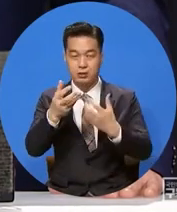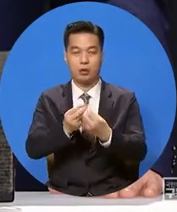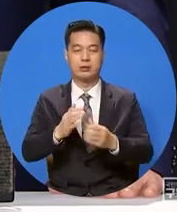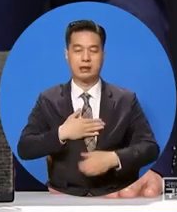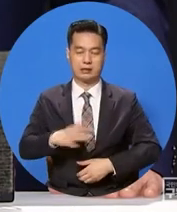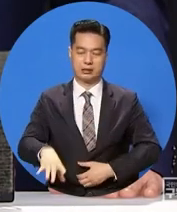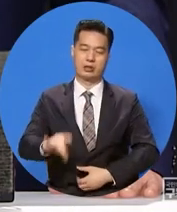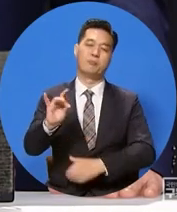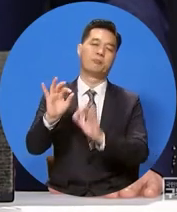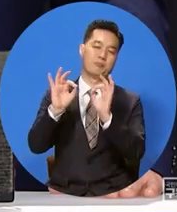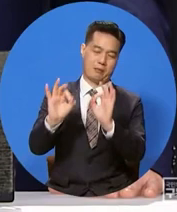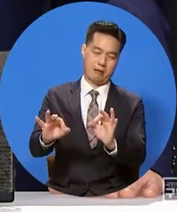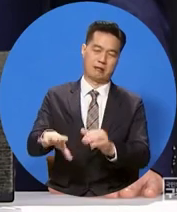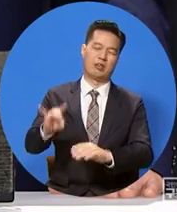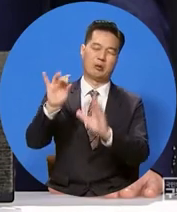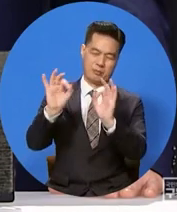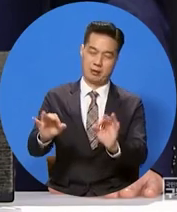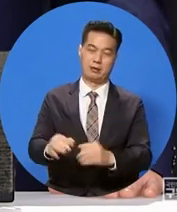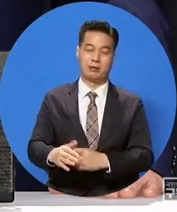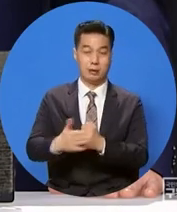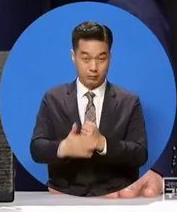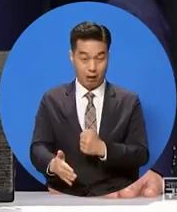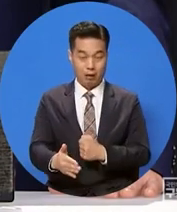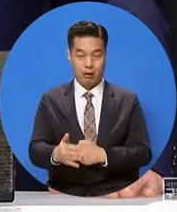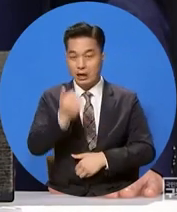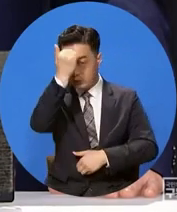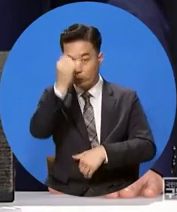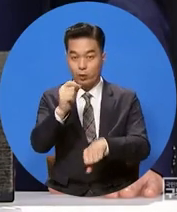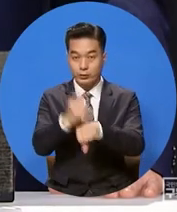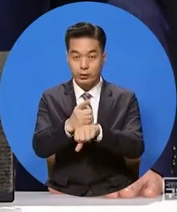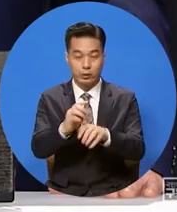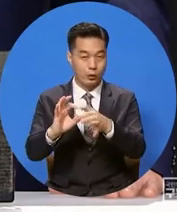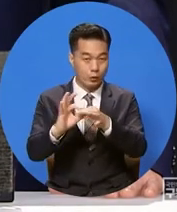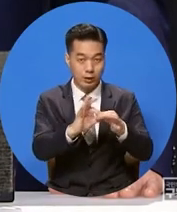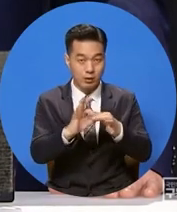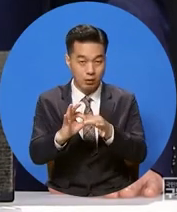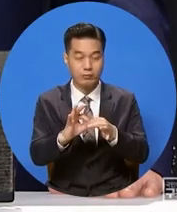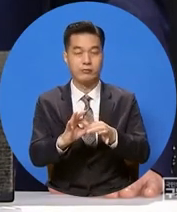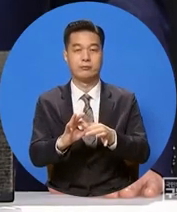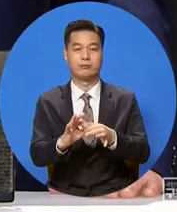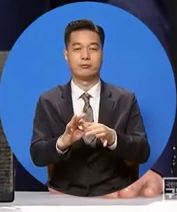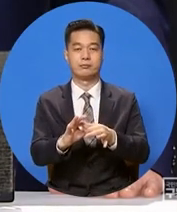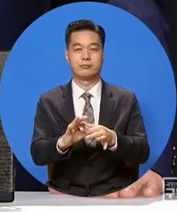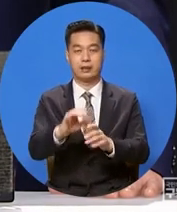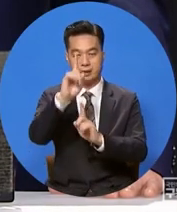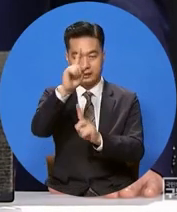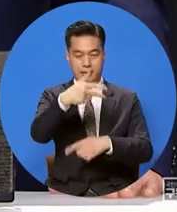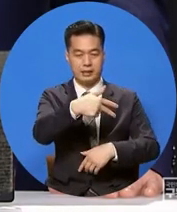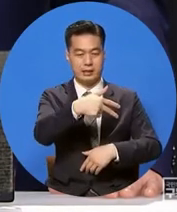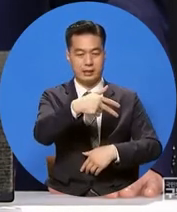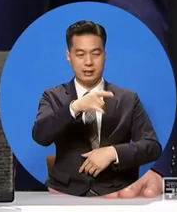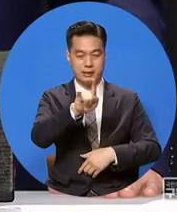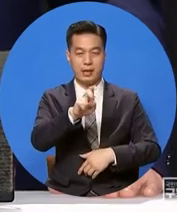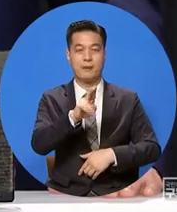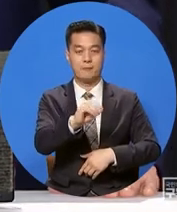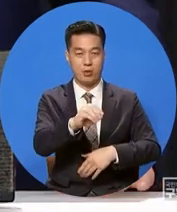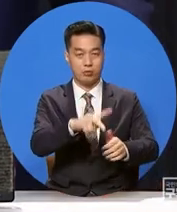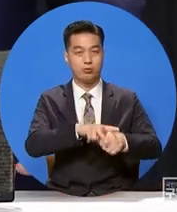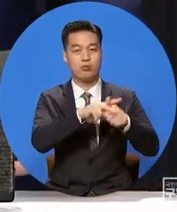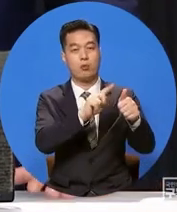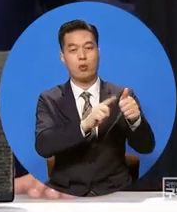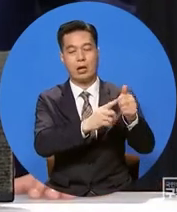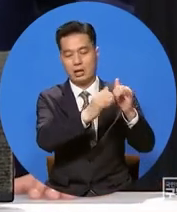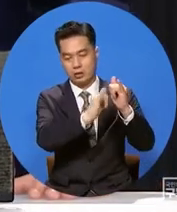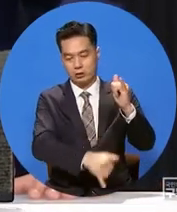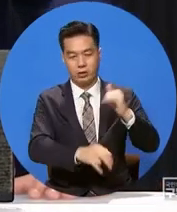봤습니다. 그래서 적어도 도덕성 문제에 관해서는 이재명 후보가 저는